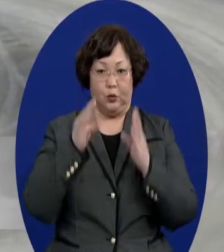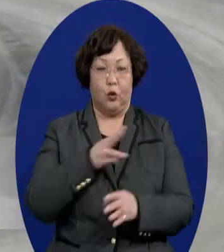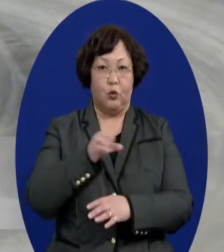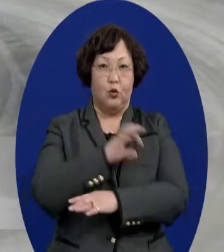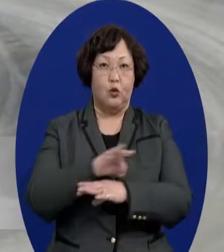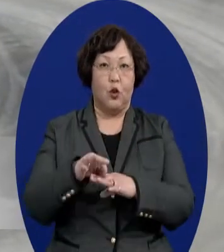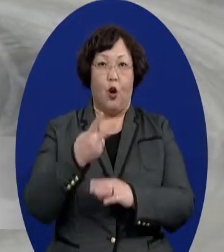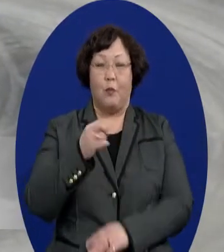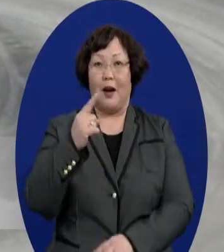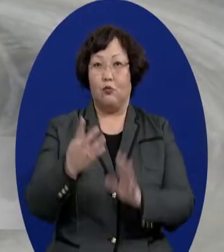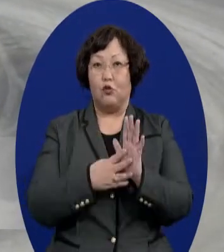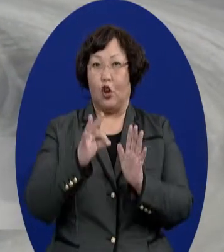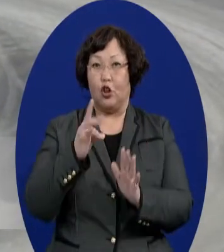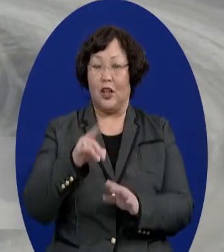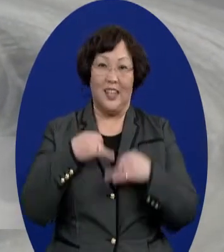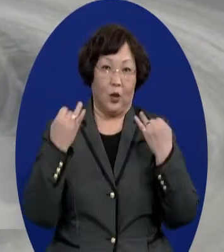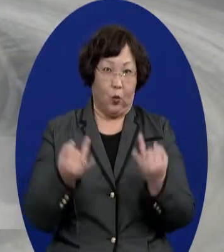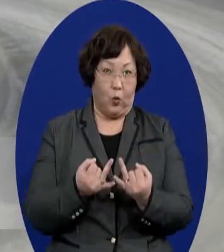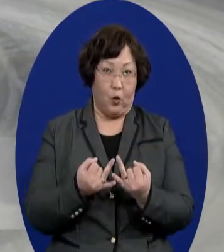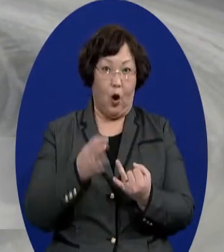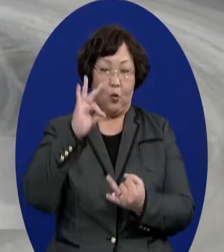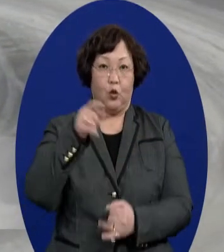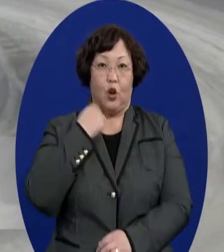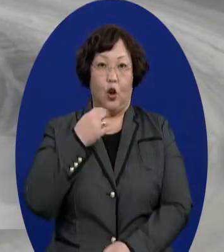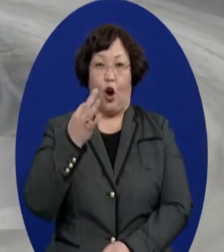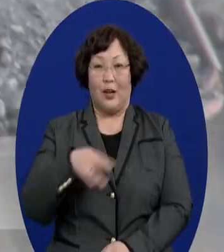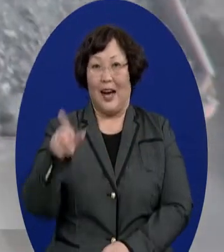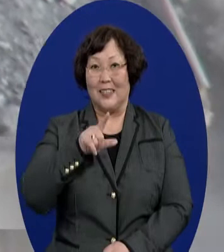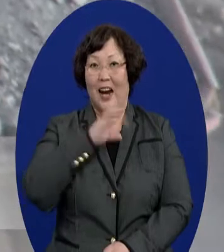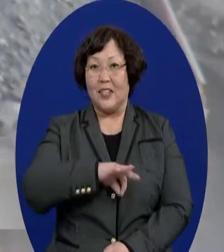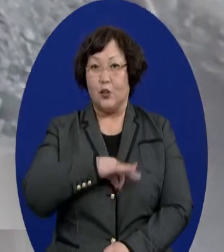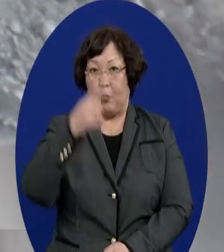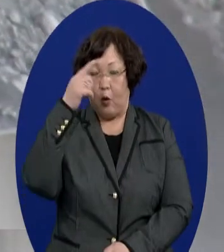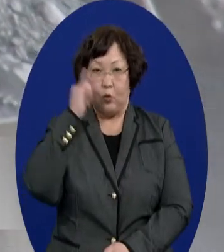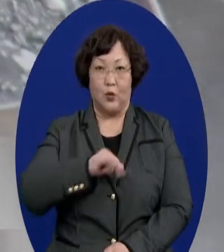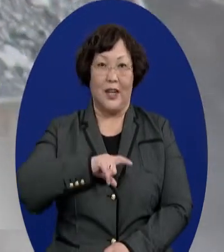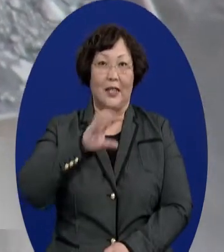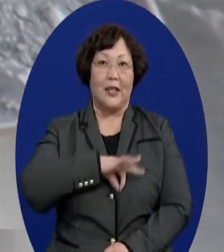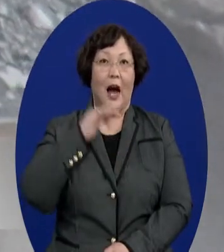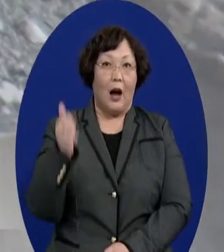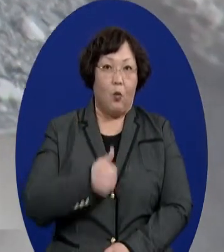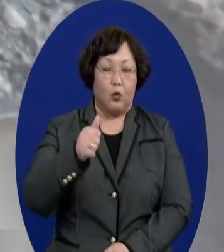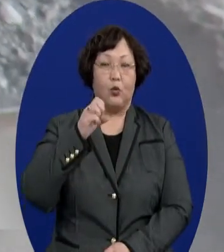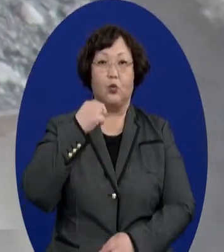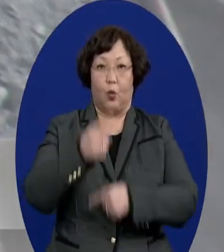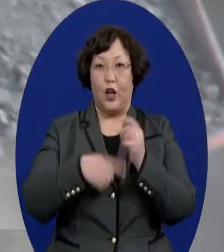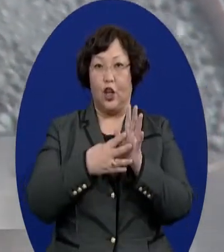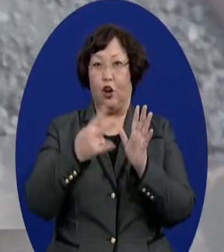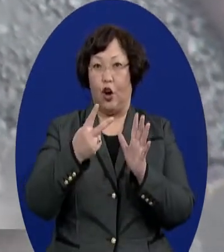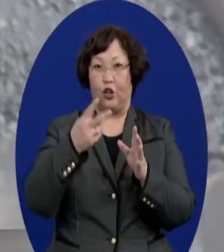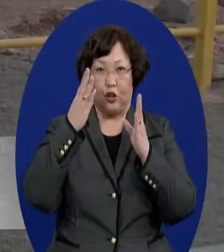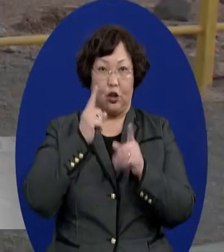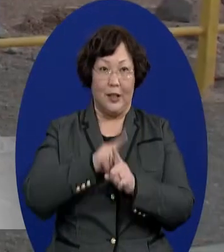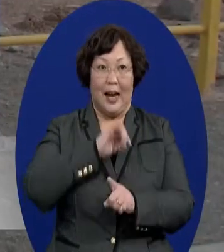нь 2019 оны улсын хурлын оюутгын ордын ашиглалтанд Монгол улсын эрх ашгийг хангуулах тухай 92 дугаар тогтоолын хэрэгжилтийг хангуулах